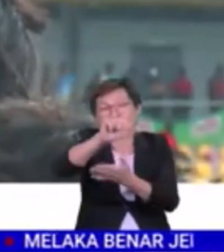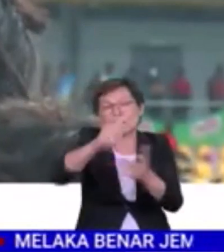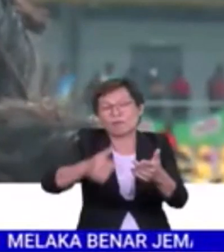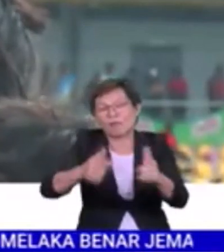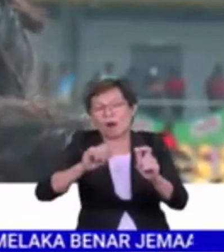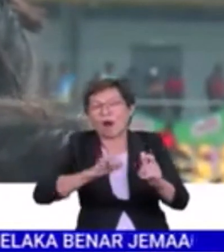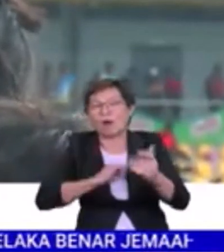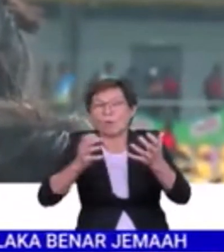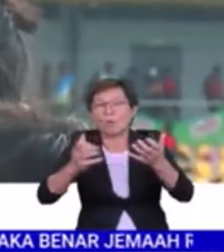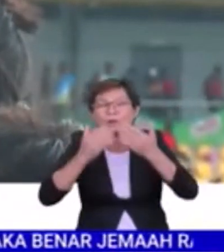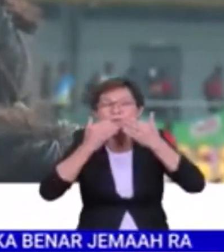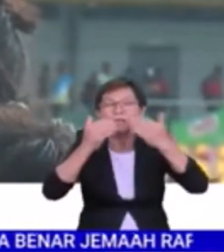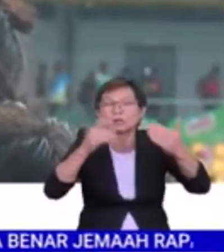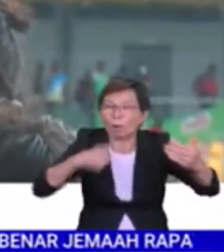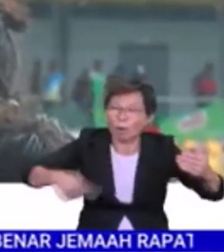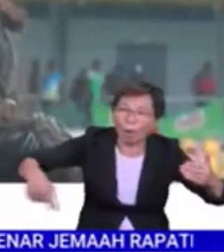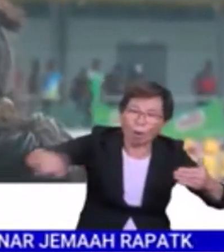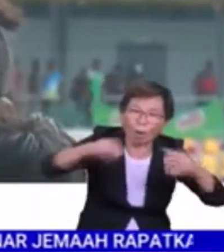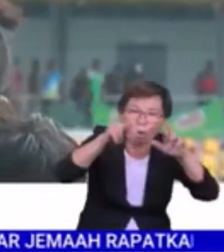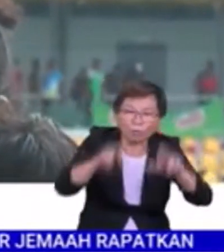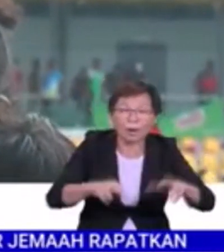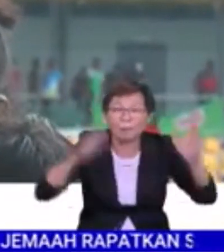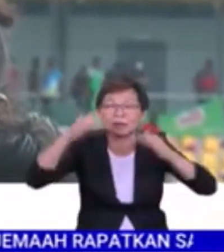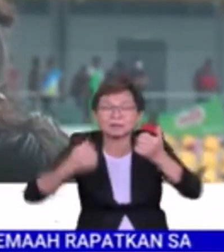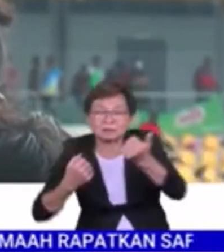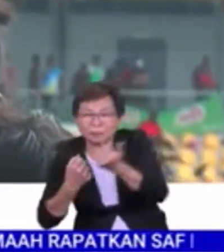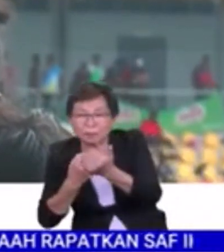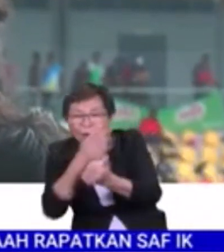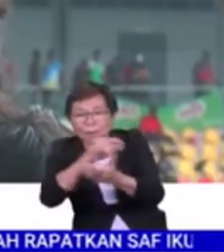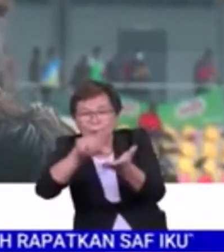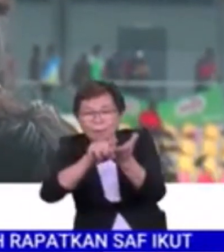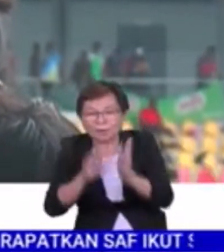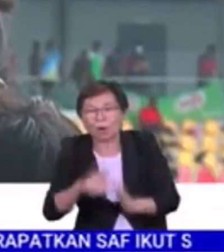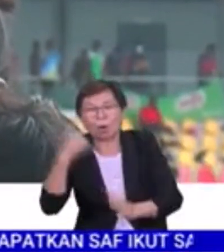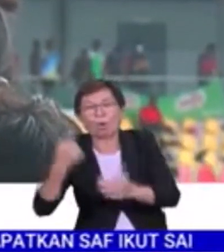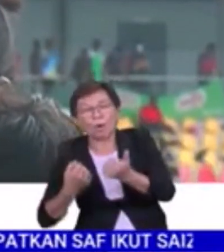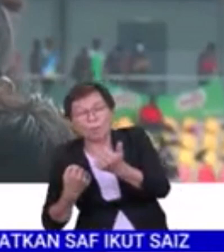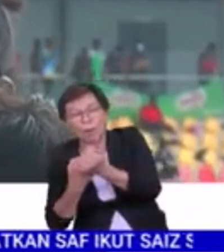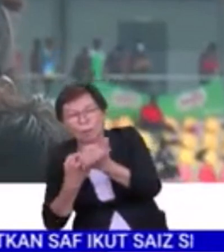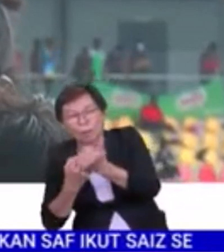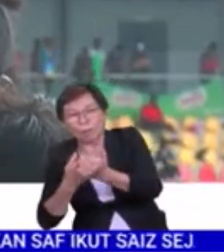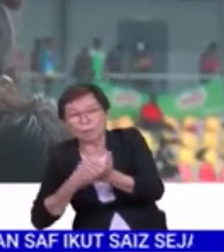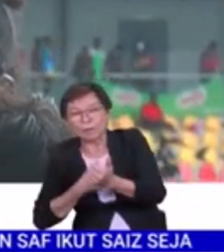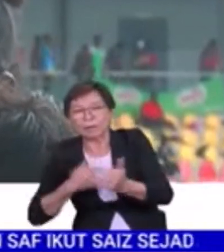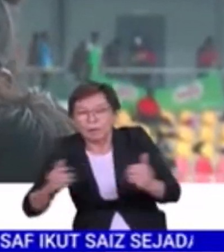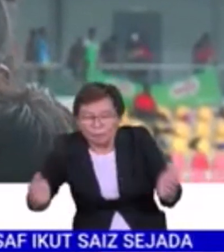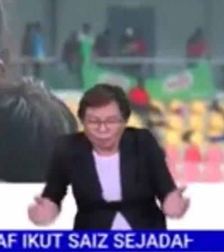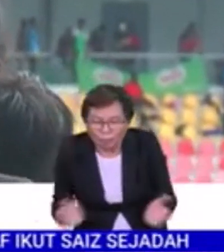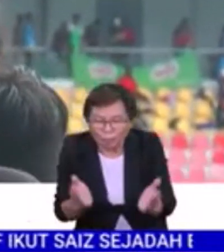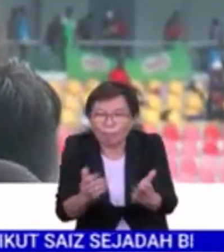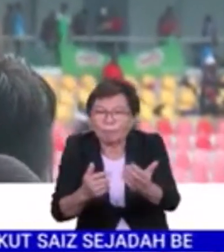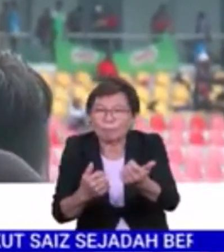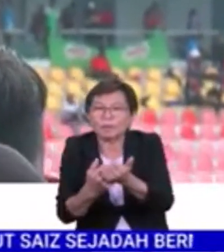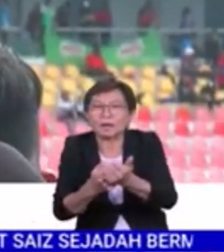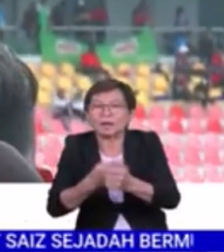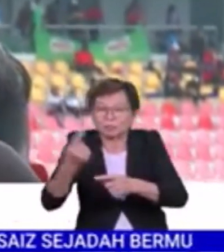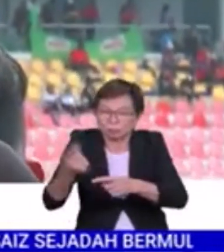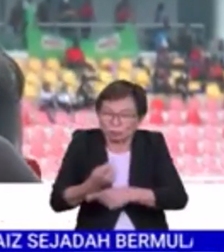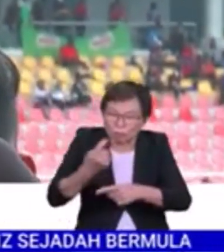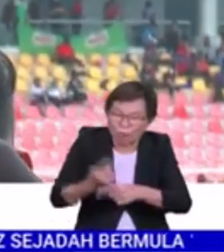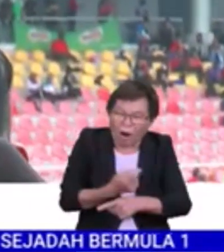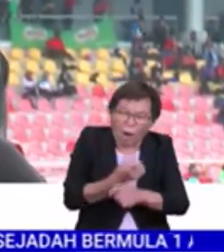have to thank you all Malaysian supporters and media. They are always give me behind me, support me and pushing me to training hard and